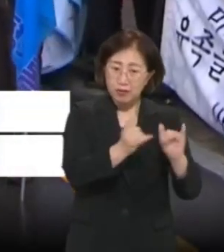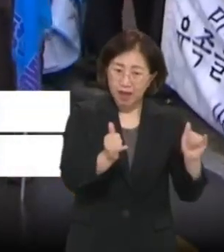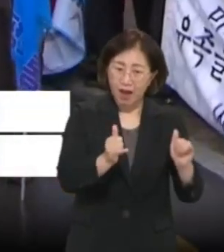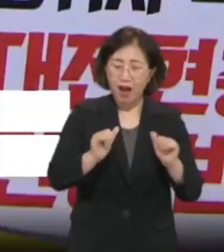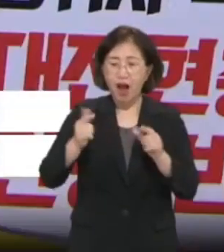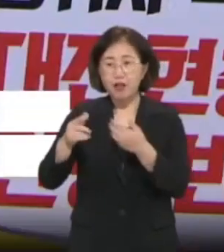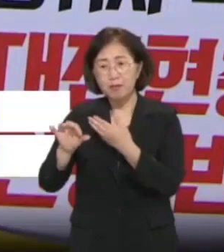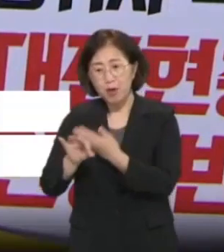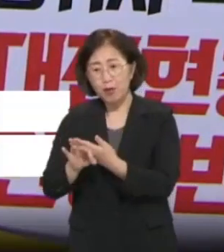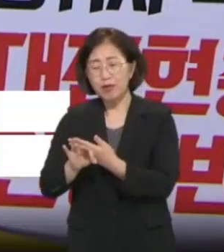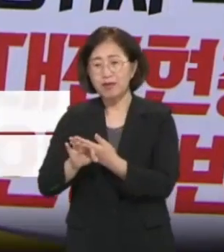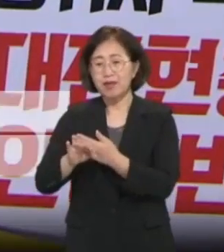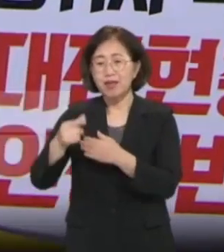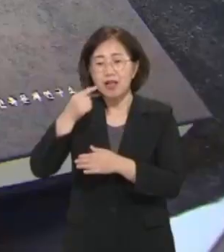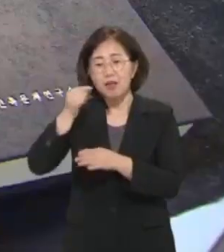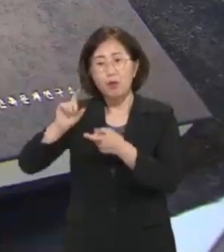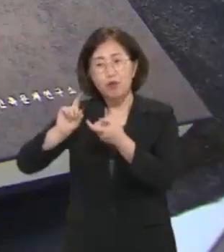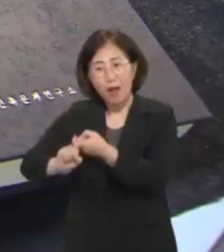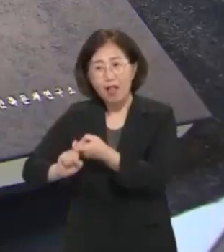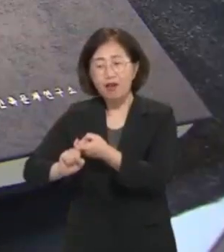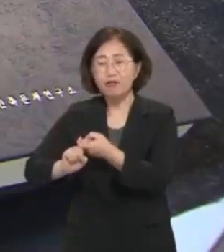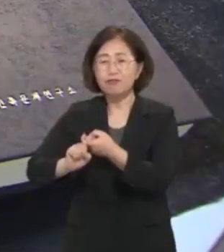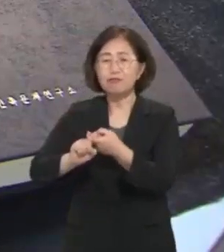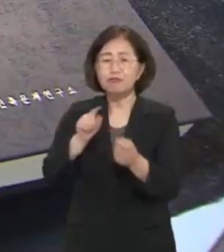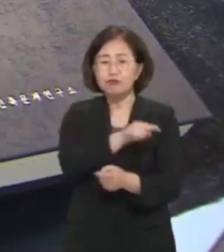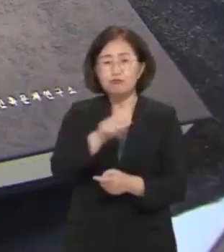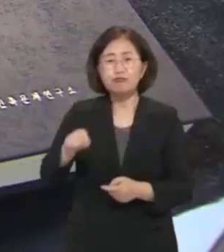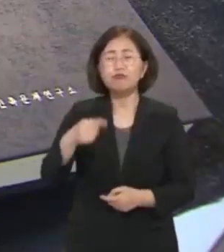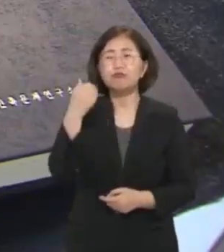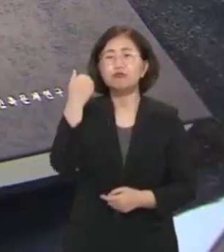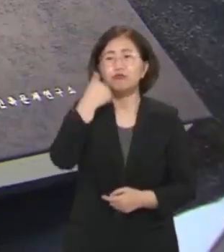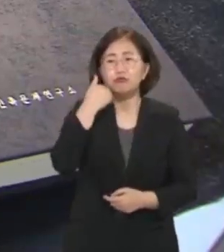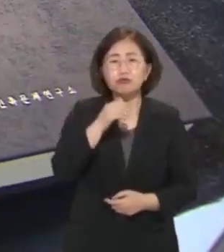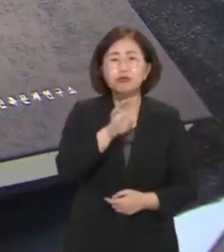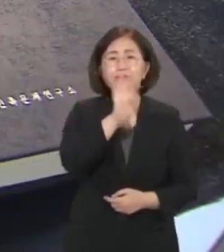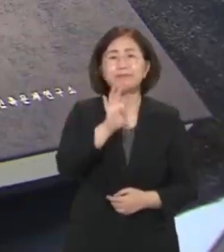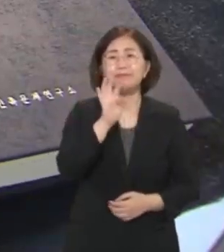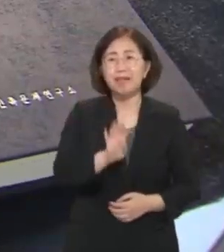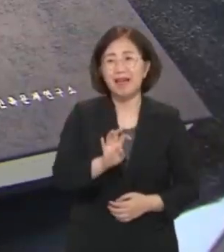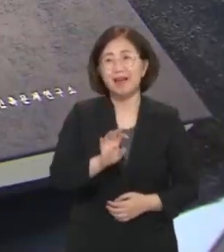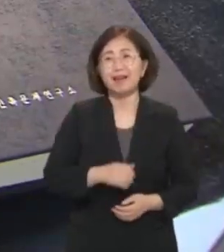평가 속 친일 논란이 재점화되고 있습니다. TJB 조형준입니다.